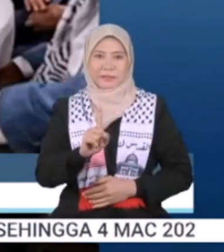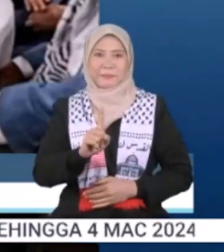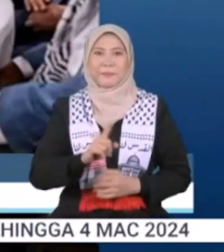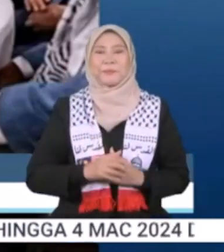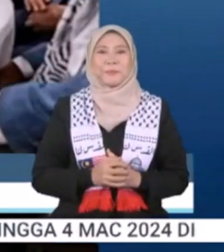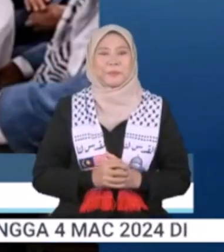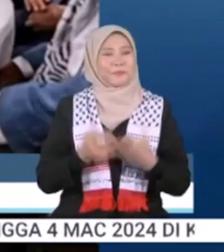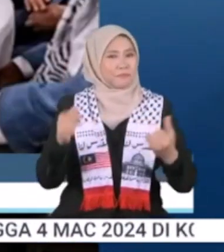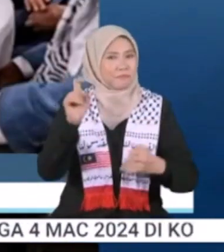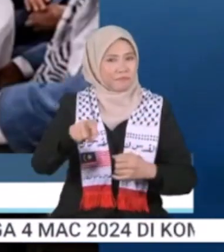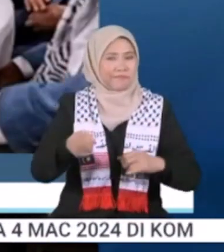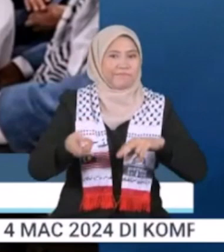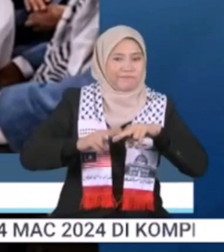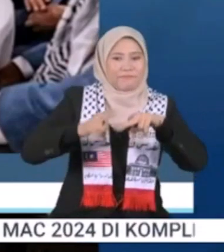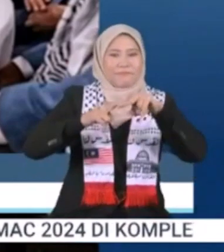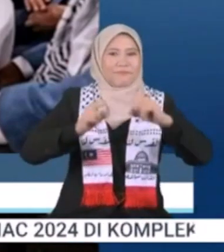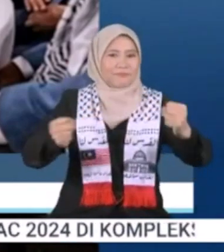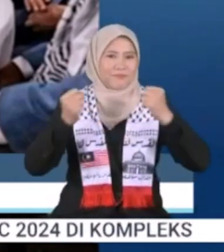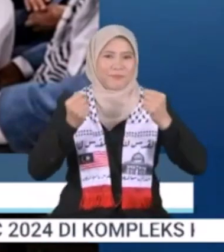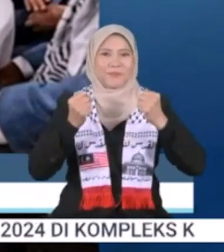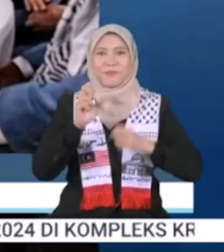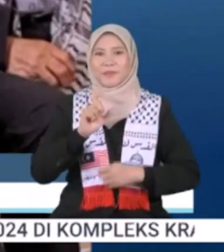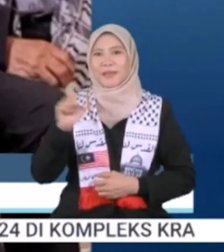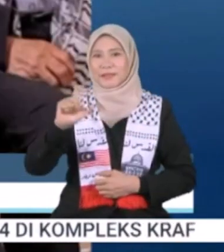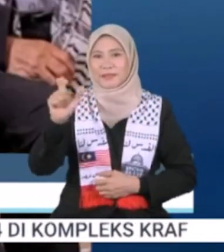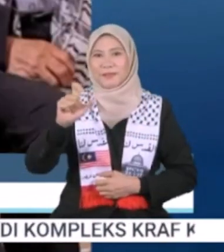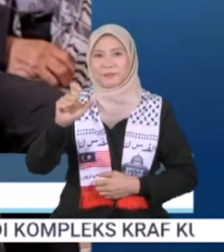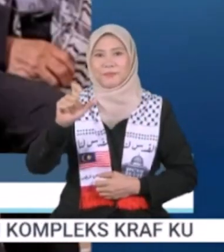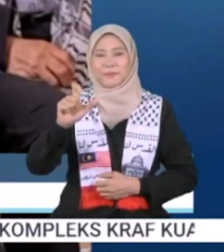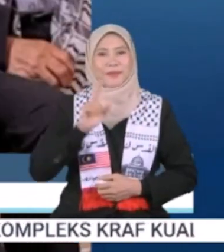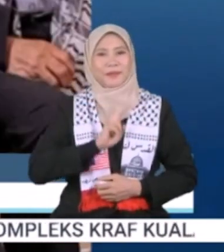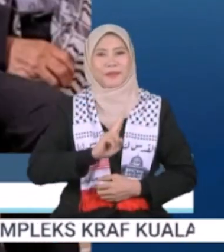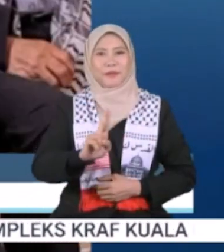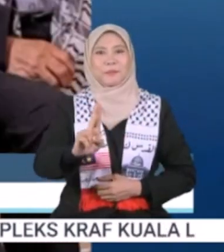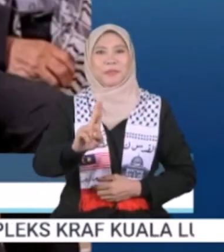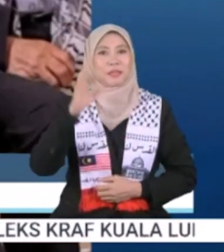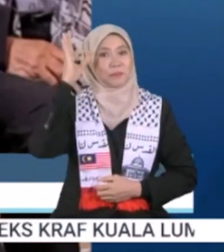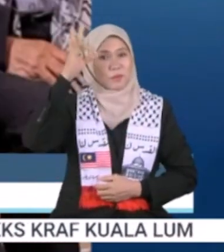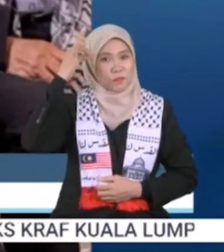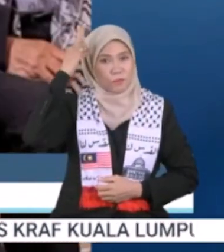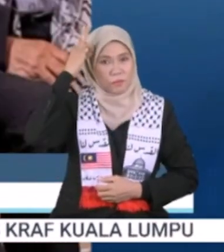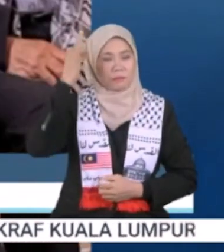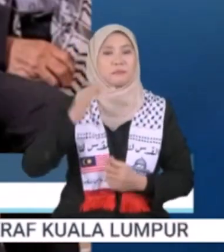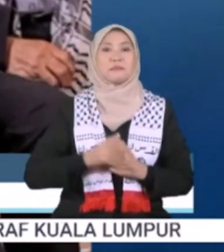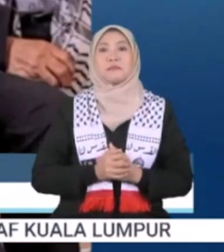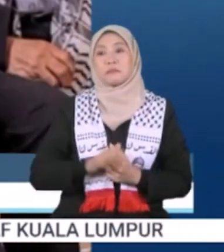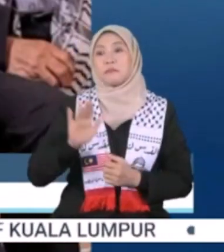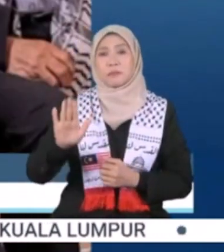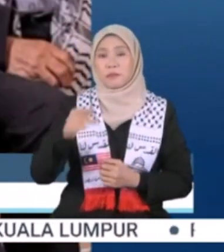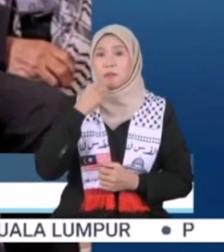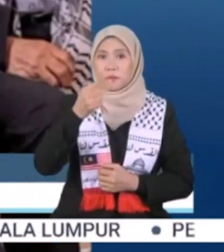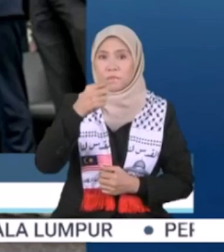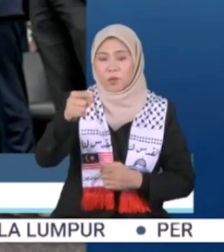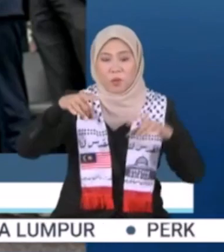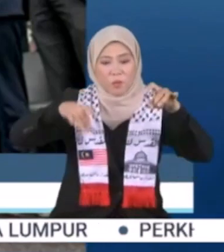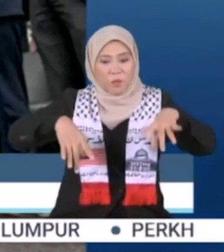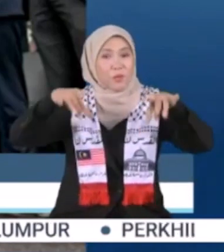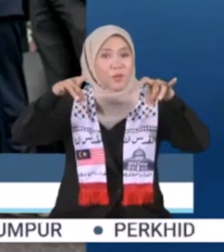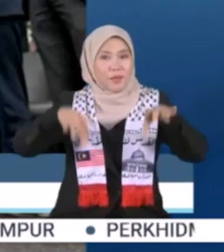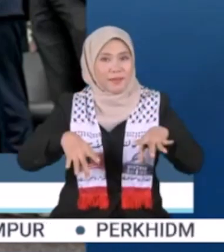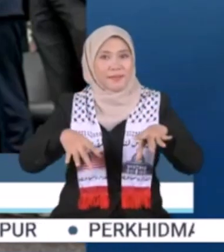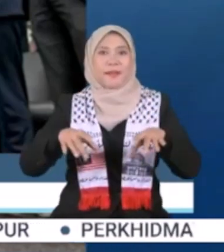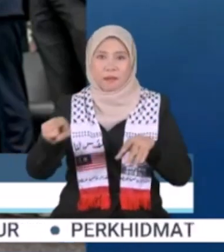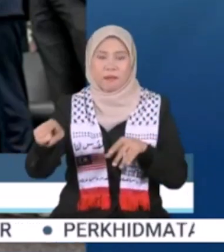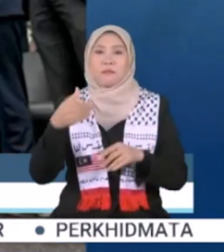dipertingkat dan diperkukuhkan memandangkan Islam merupakan agama persekutuan beliau turut menyebut Australia sebagai